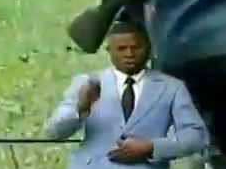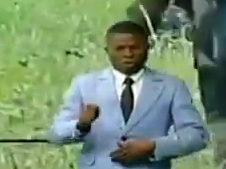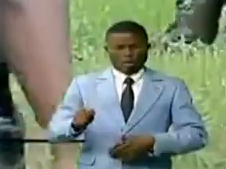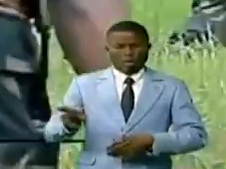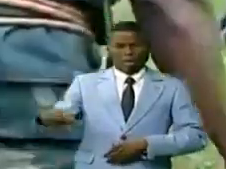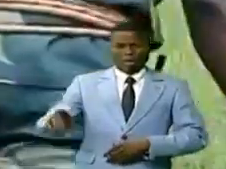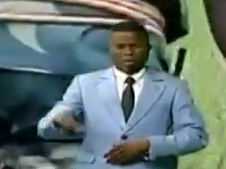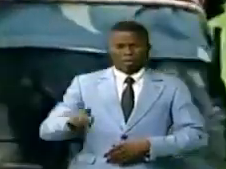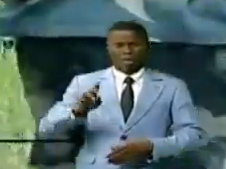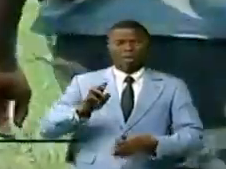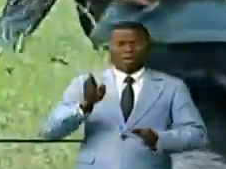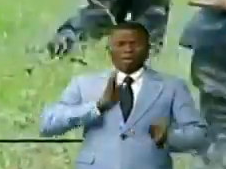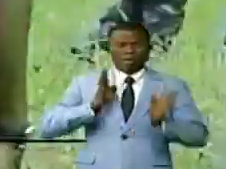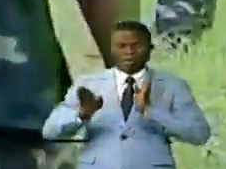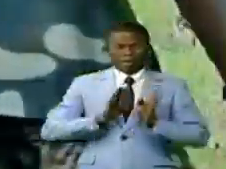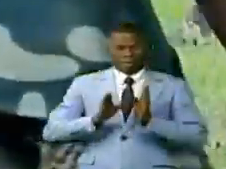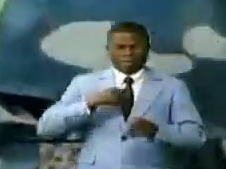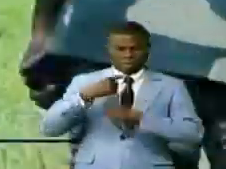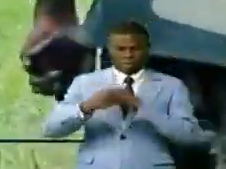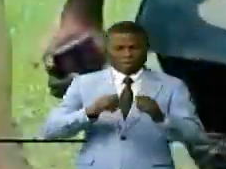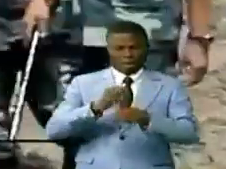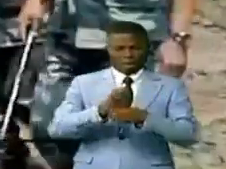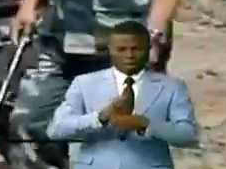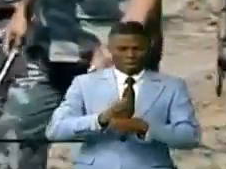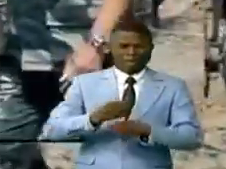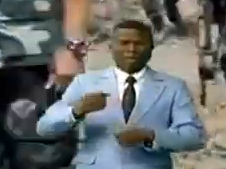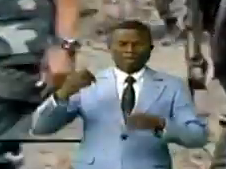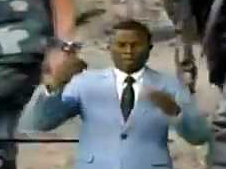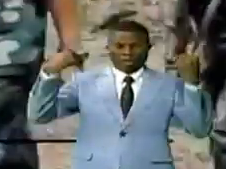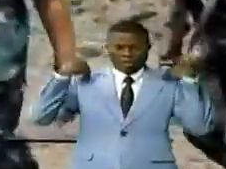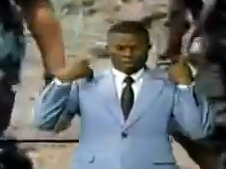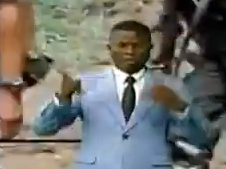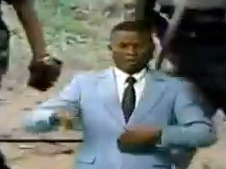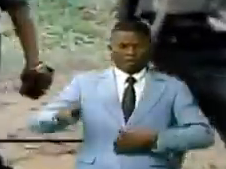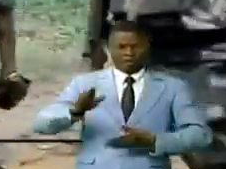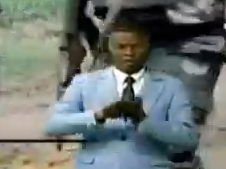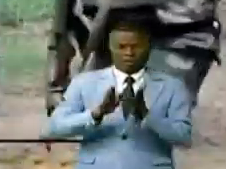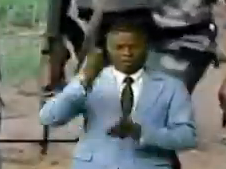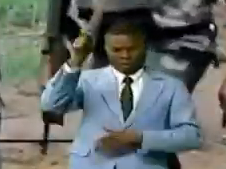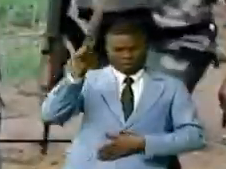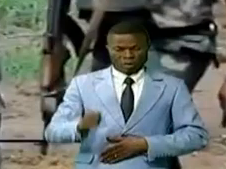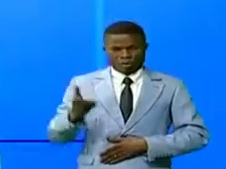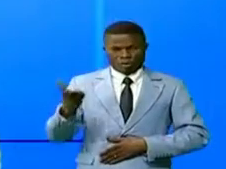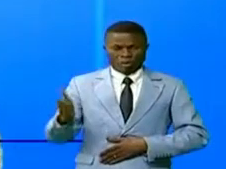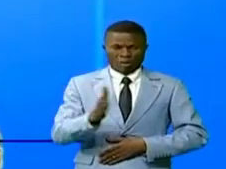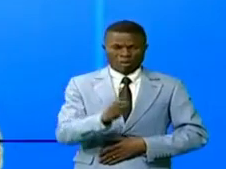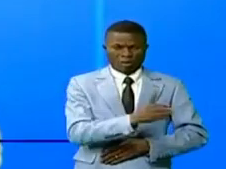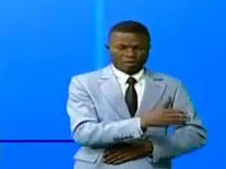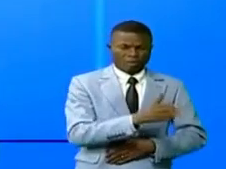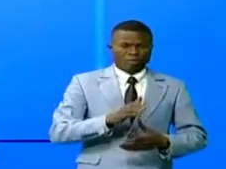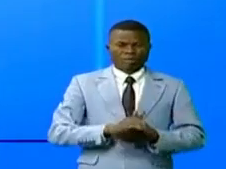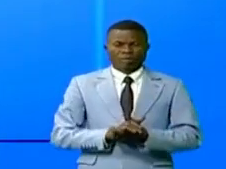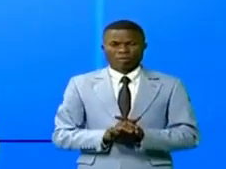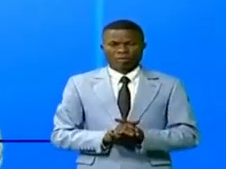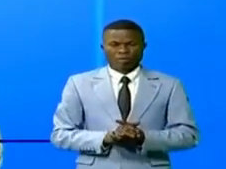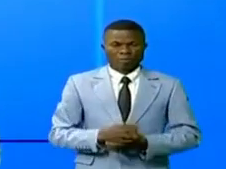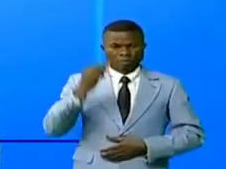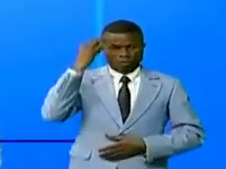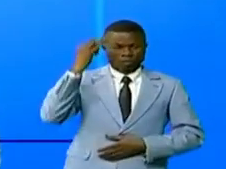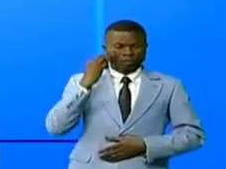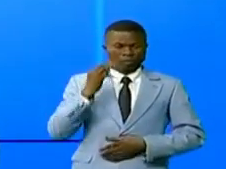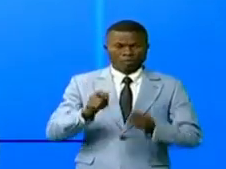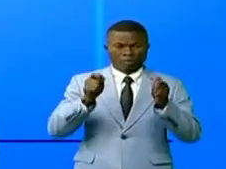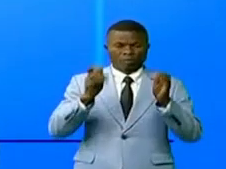région de Beni depuis l'instauration de l'état des sièges par les commandants suprêmes. Le ministre des Médias